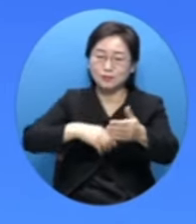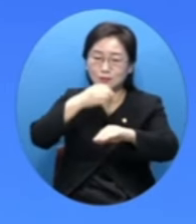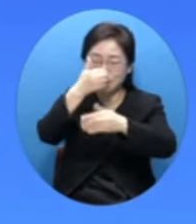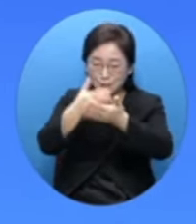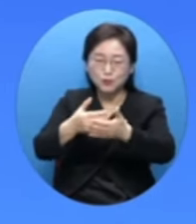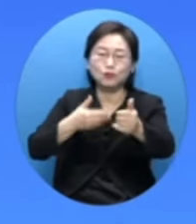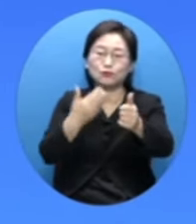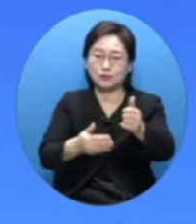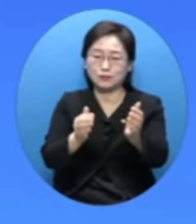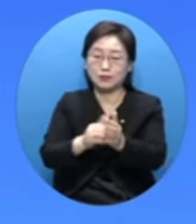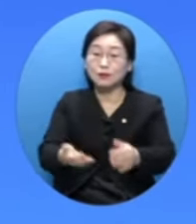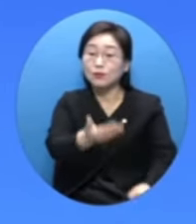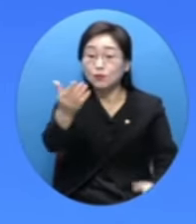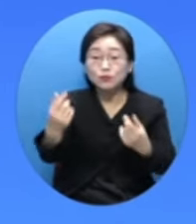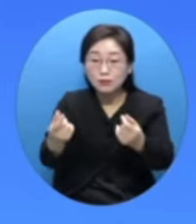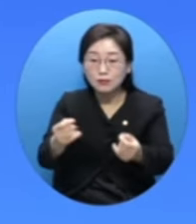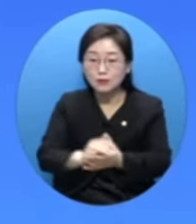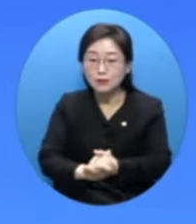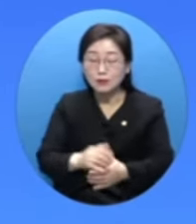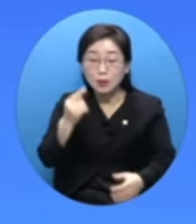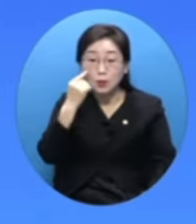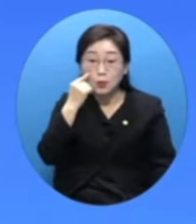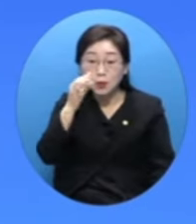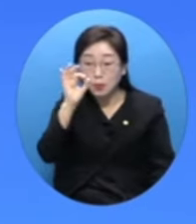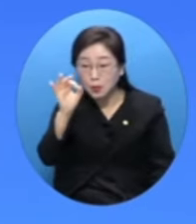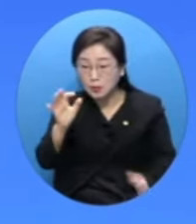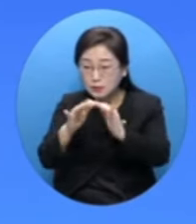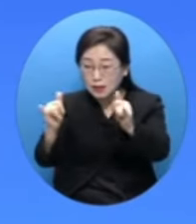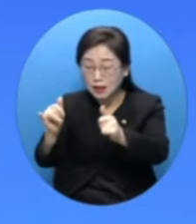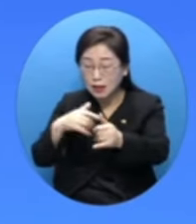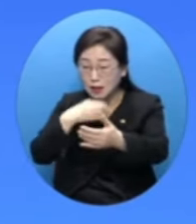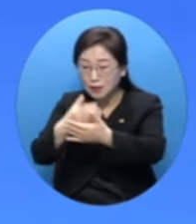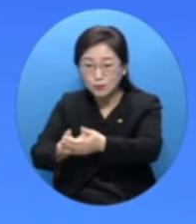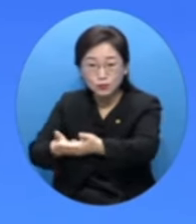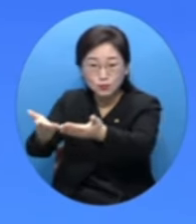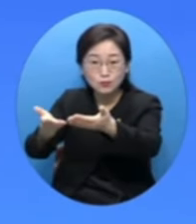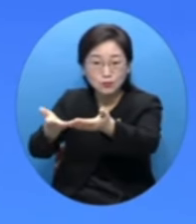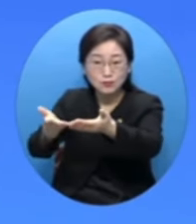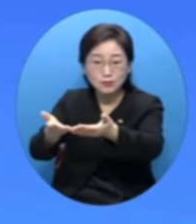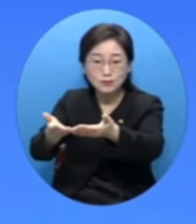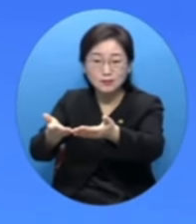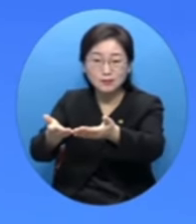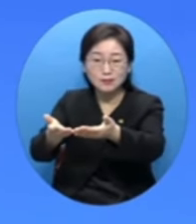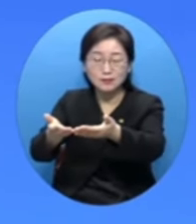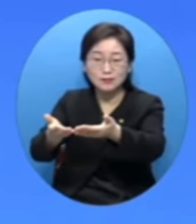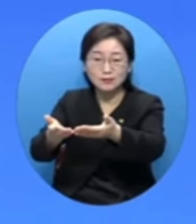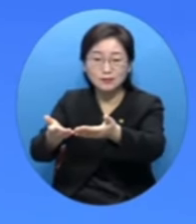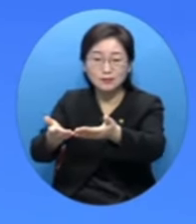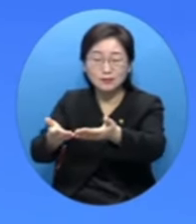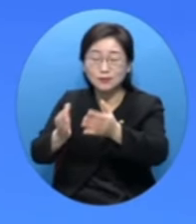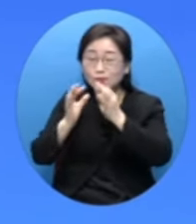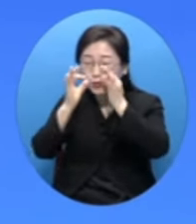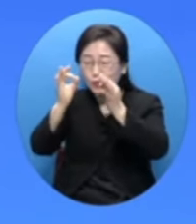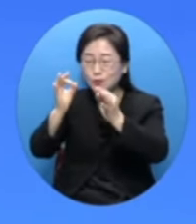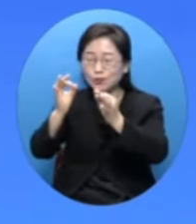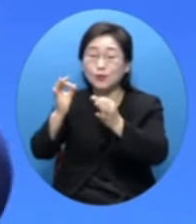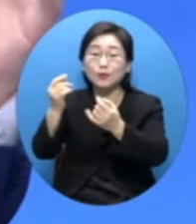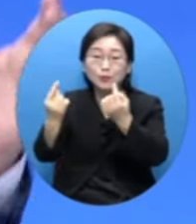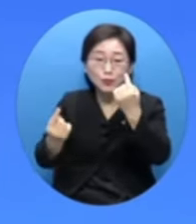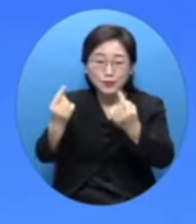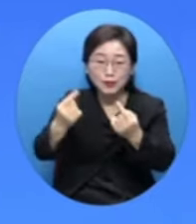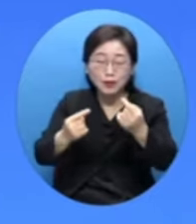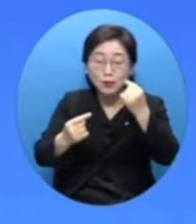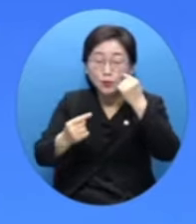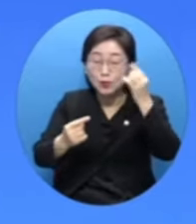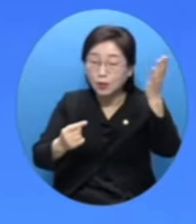여러분 눈에 보이는 사람을 감동시키는데 드리는 노력보다 눈에 보이지